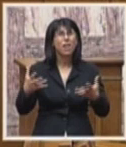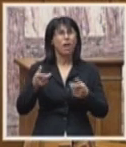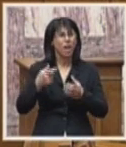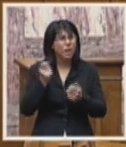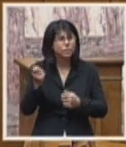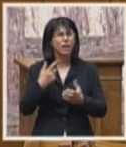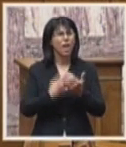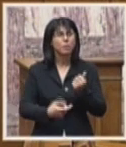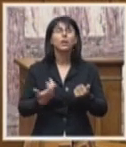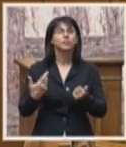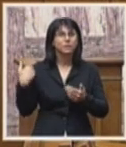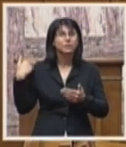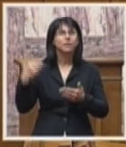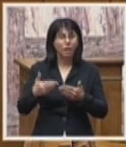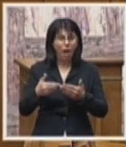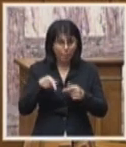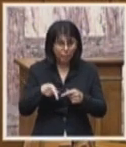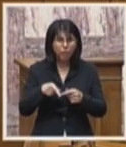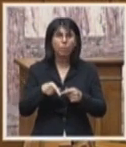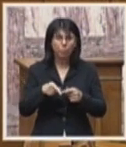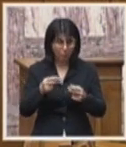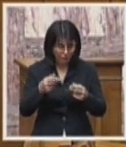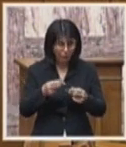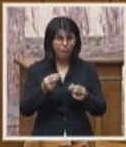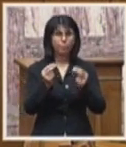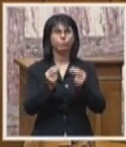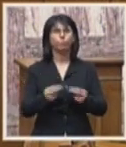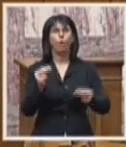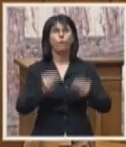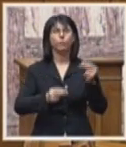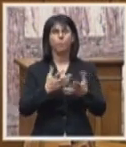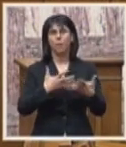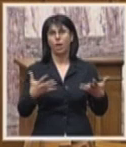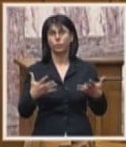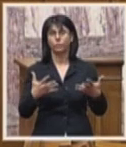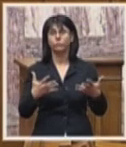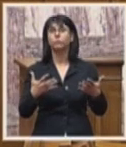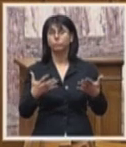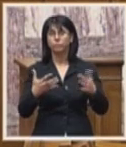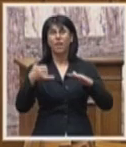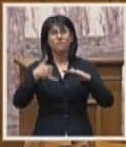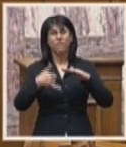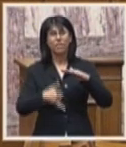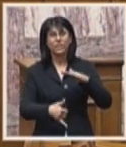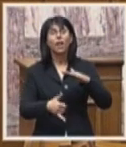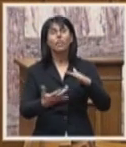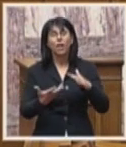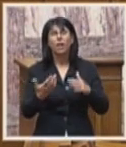προβλήματος που είχαμε μπροστά μας. Βαθύτερα ήταν ότι δεν είχαμε ανταγωνιστική